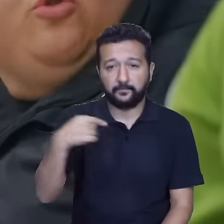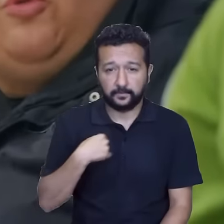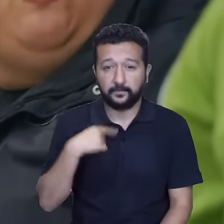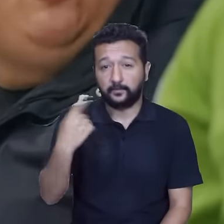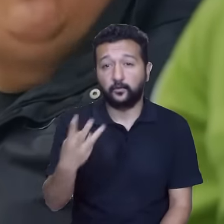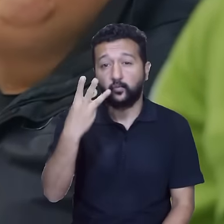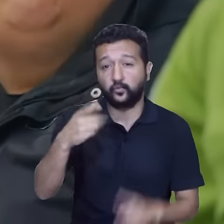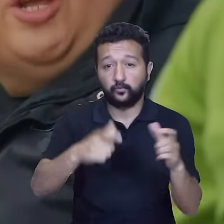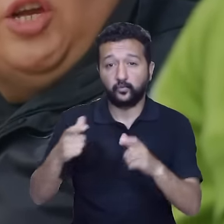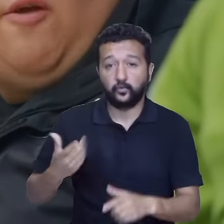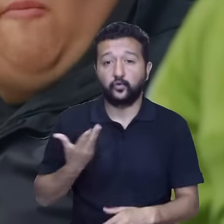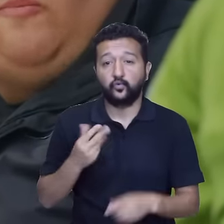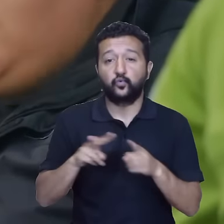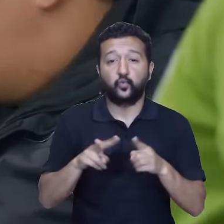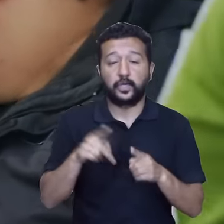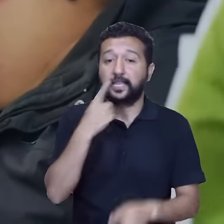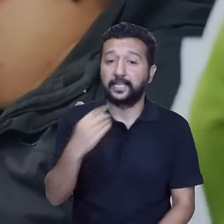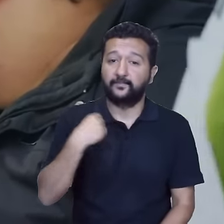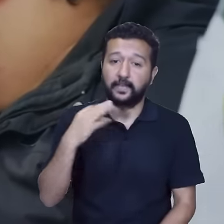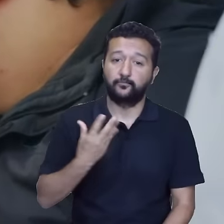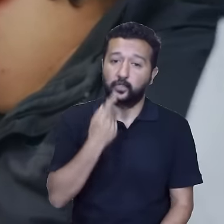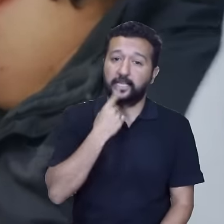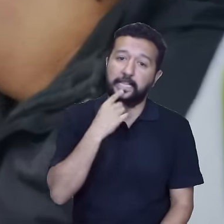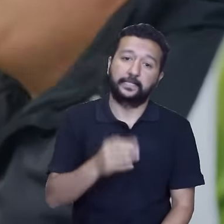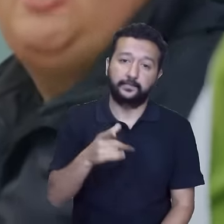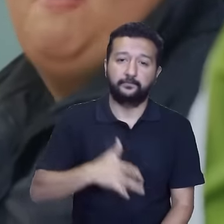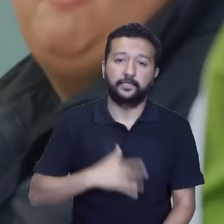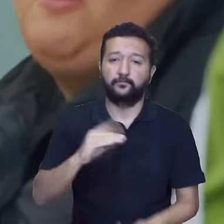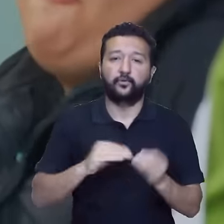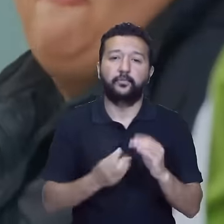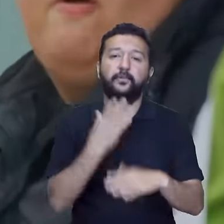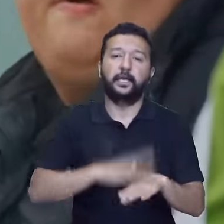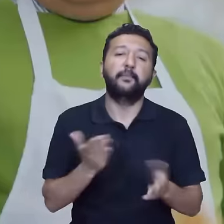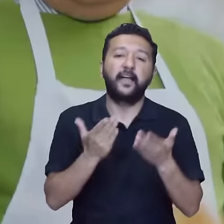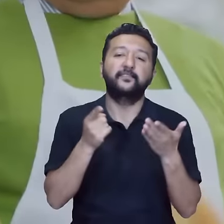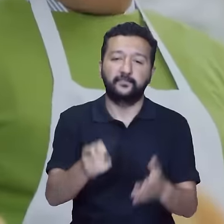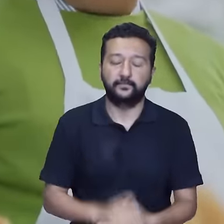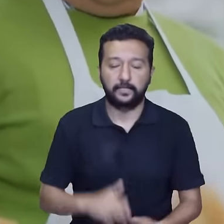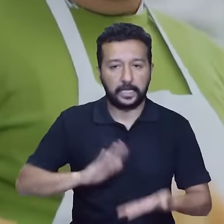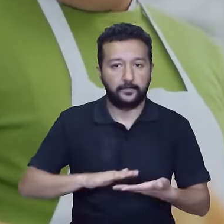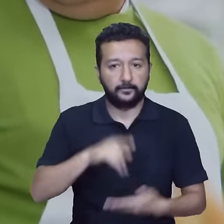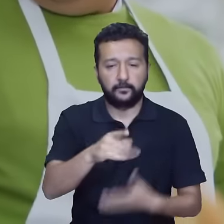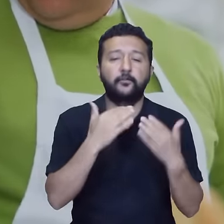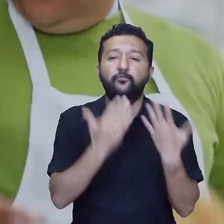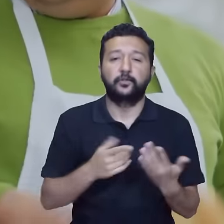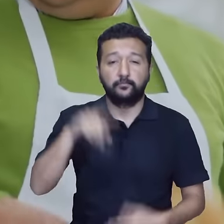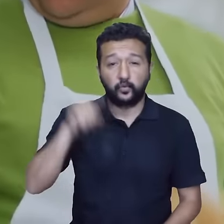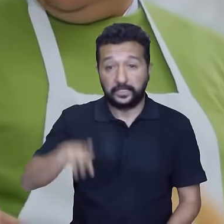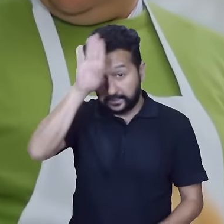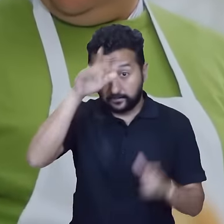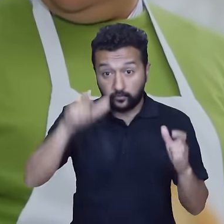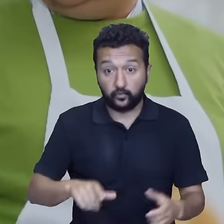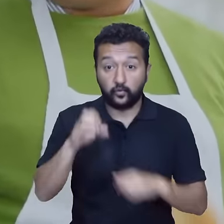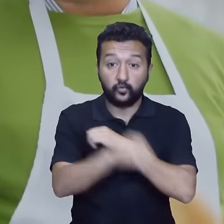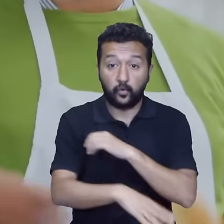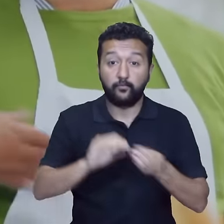bana üç porsiyon sütlü Nuriye çek. Hem sütlü tatlı yani. Mideye bir şey de yapmaz. Evet. Hafif. Arkadaş, olmaz ya. Bir gün bu İstanbul'da